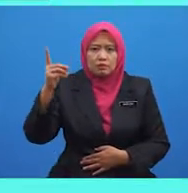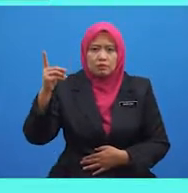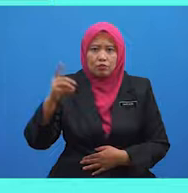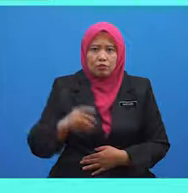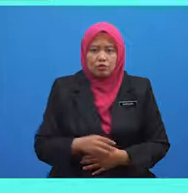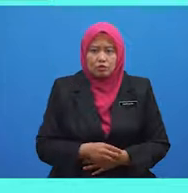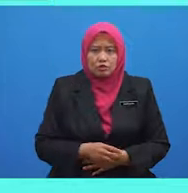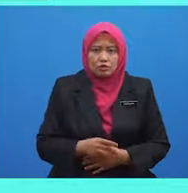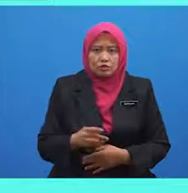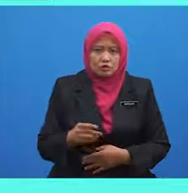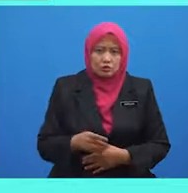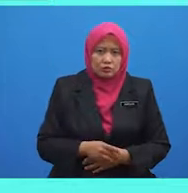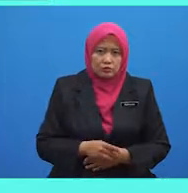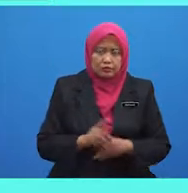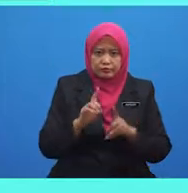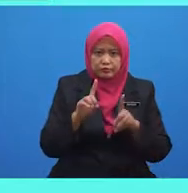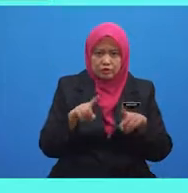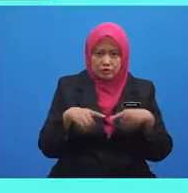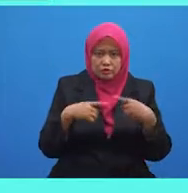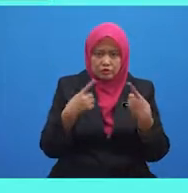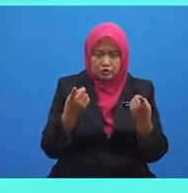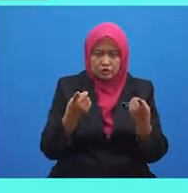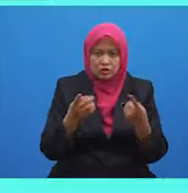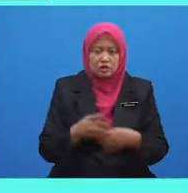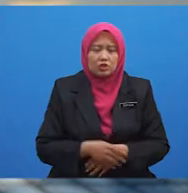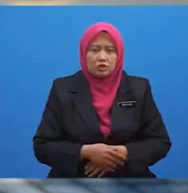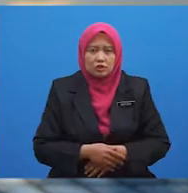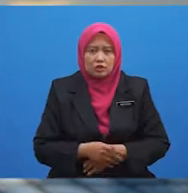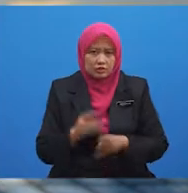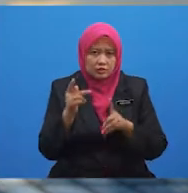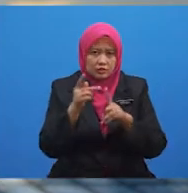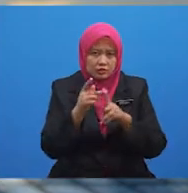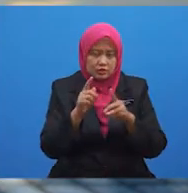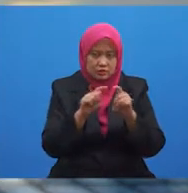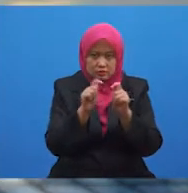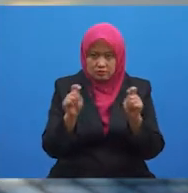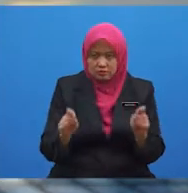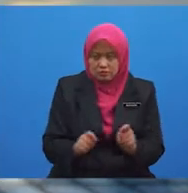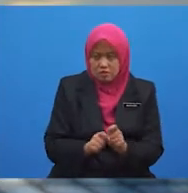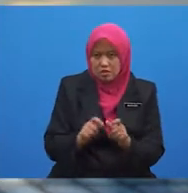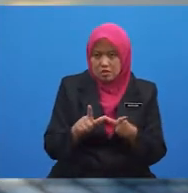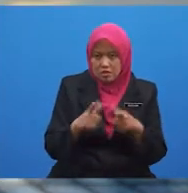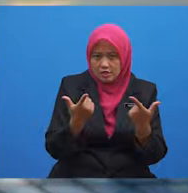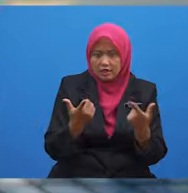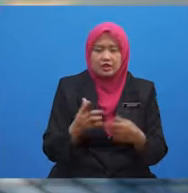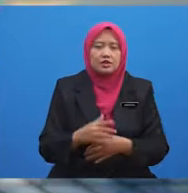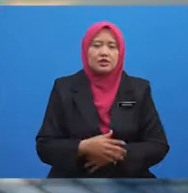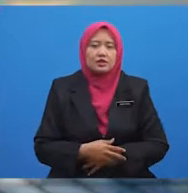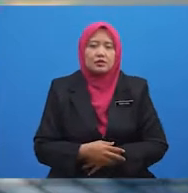serta jajahannya kemudian bersemayam di Bentan. Di antara tahun 1515